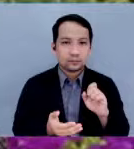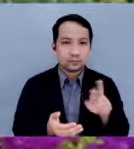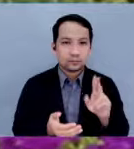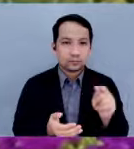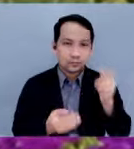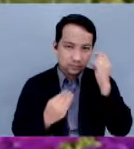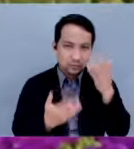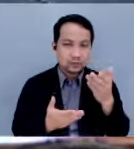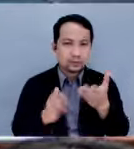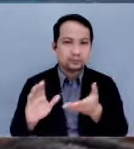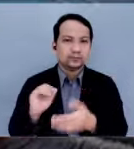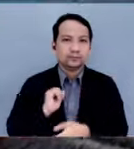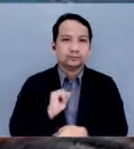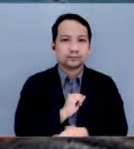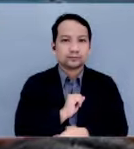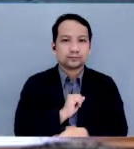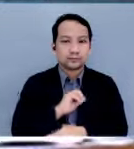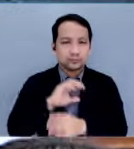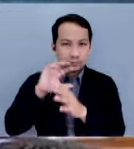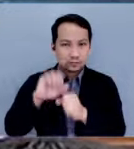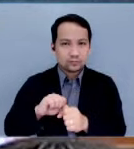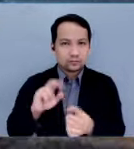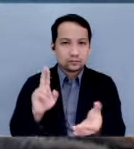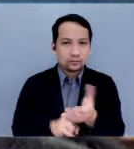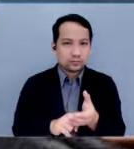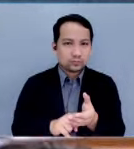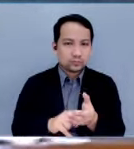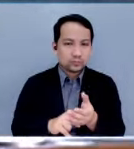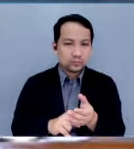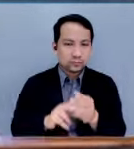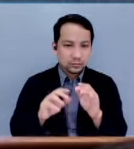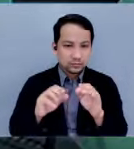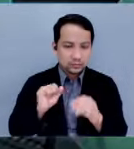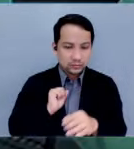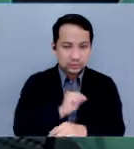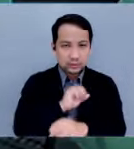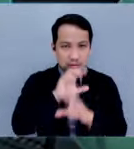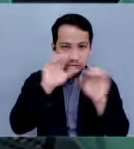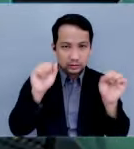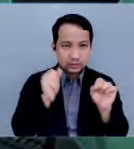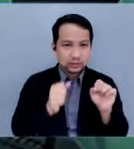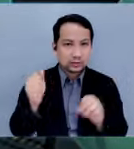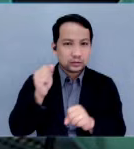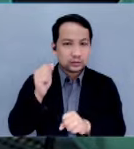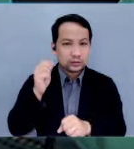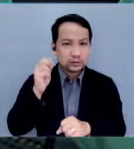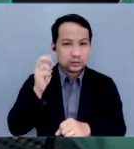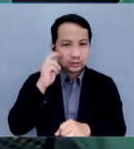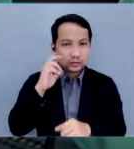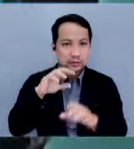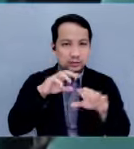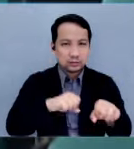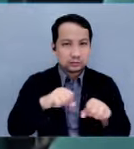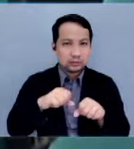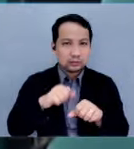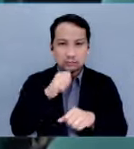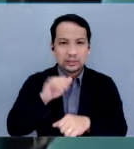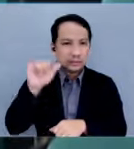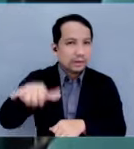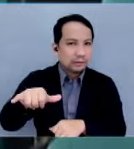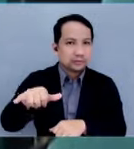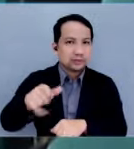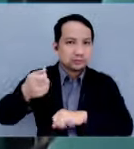ng Senado ang pastor. Pirmado na nga ni Senate President Mig Zubiri ang arrest warrant dahil ito sa paulit-ulit na hindi pagsipot sa mga pagdinig